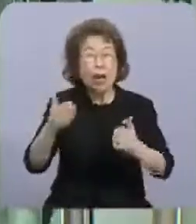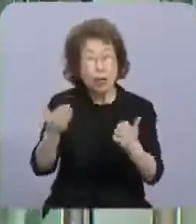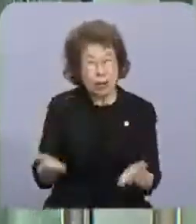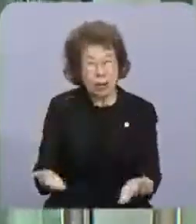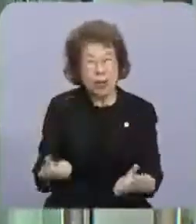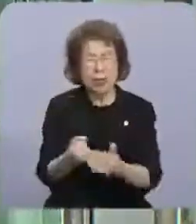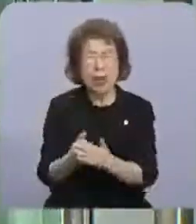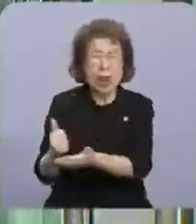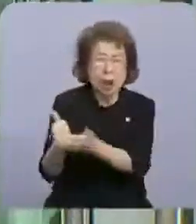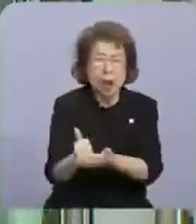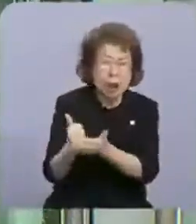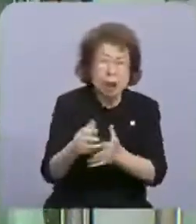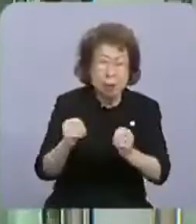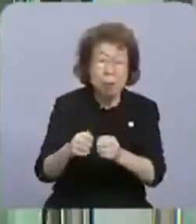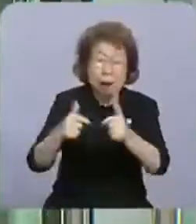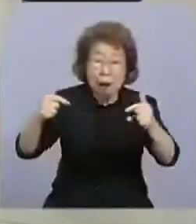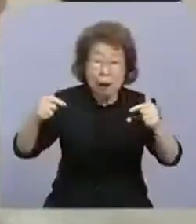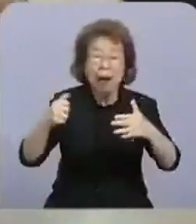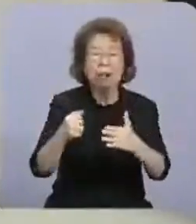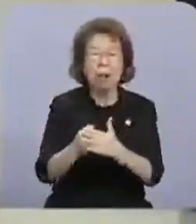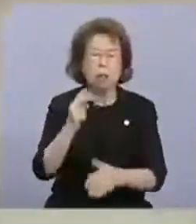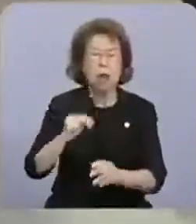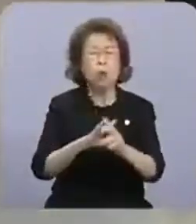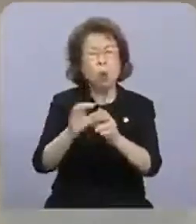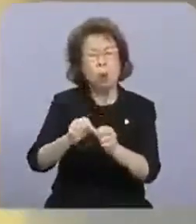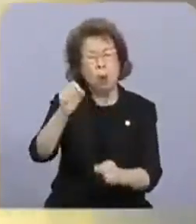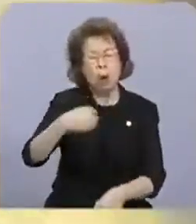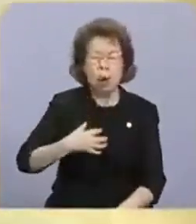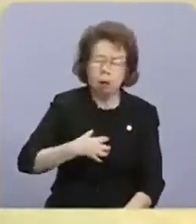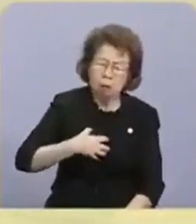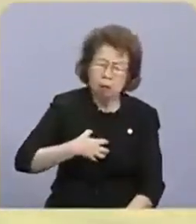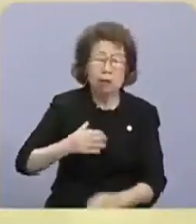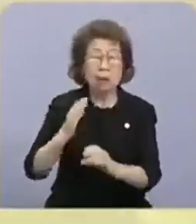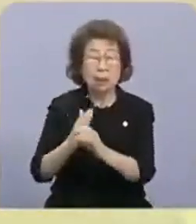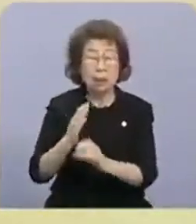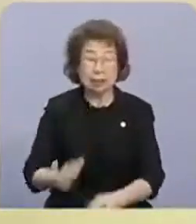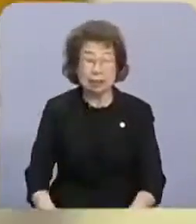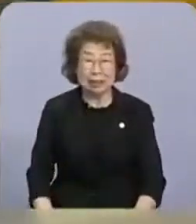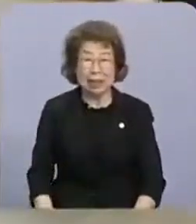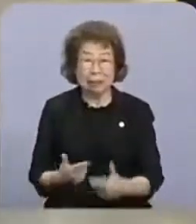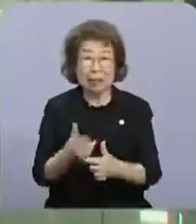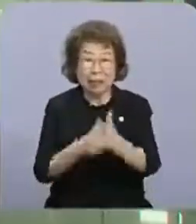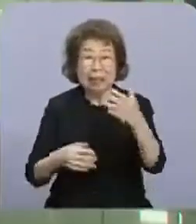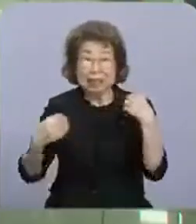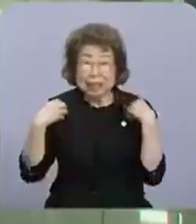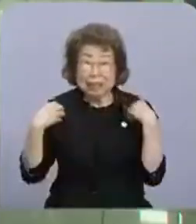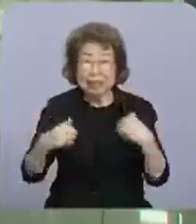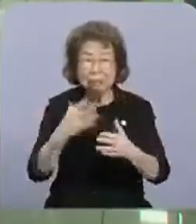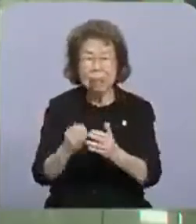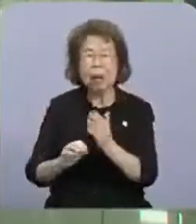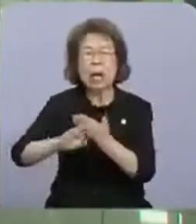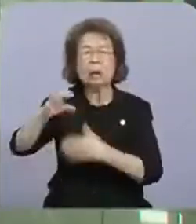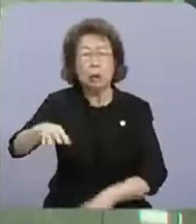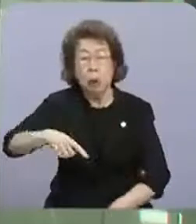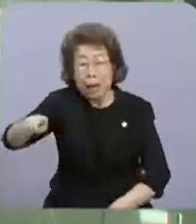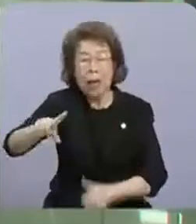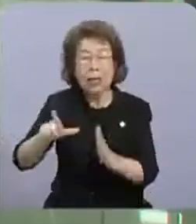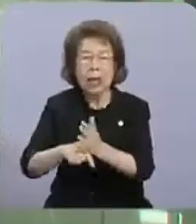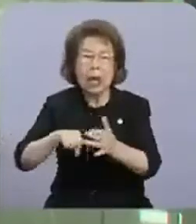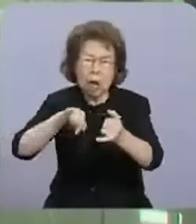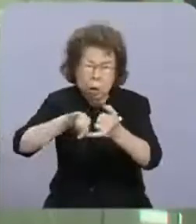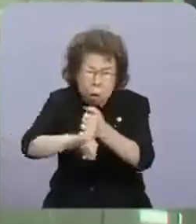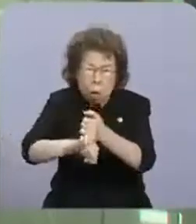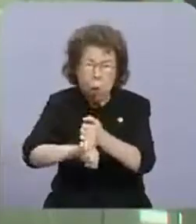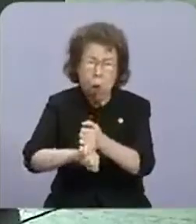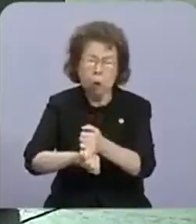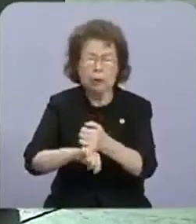여행객까지 더해져 코로나19 확진자가 늘어날 우려가 큰 상황. 부산시 보건당국은 타 지역에 방문할 경우